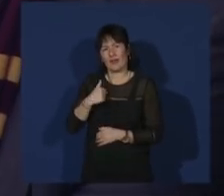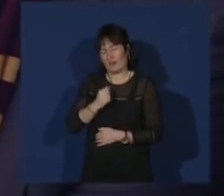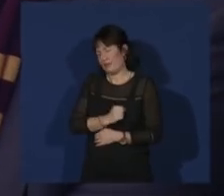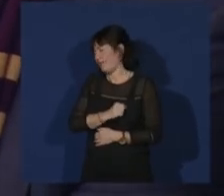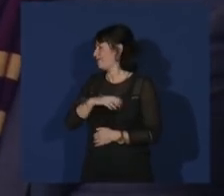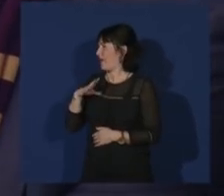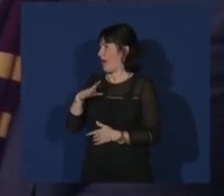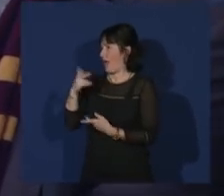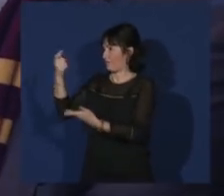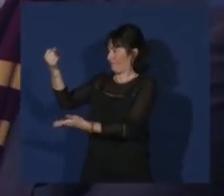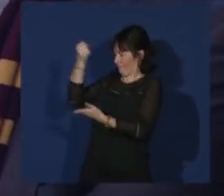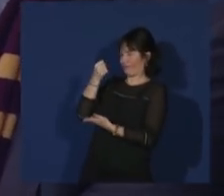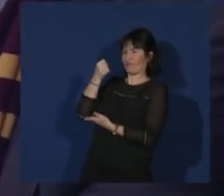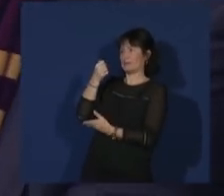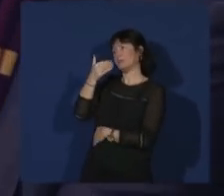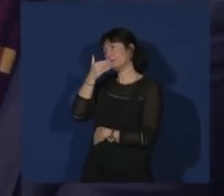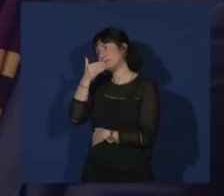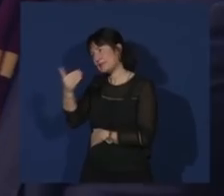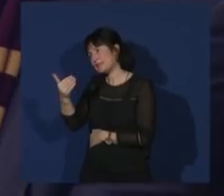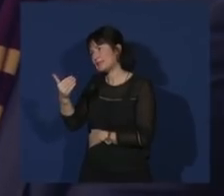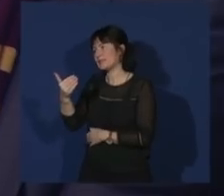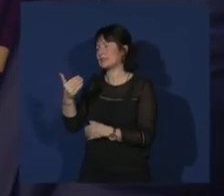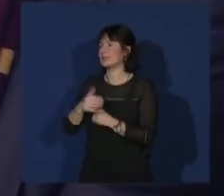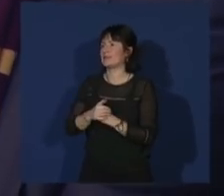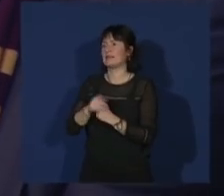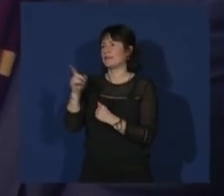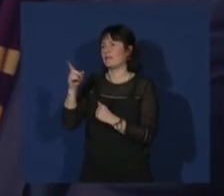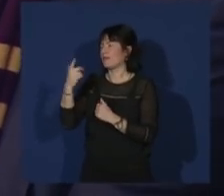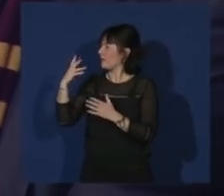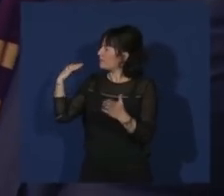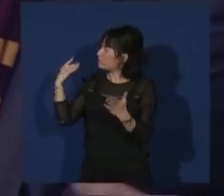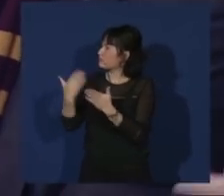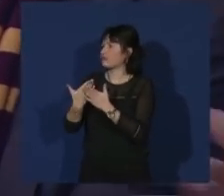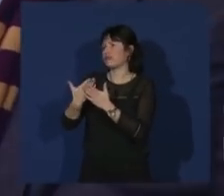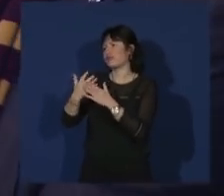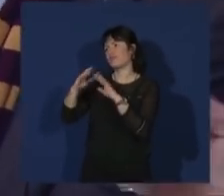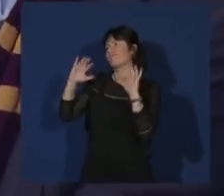de te succéder. Merci à toi qui a fait l'unanimité.